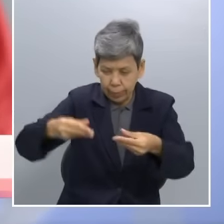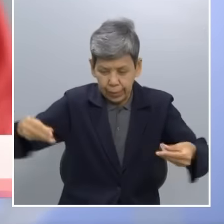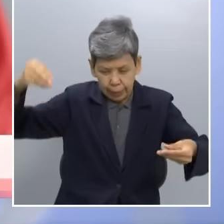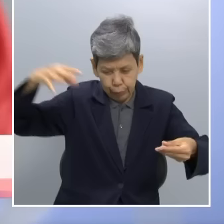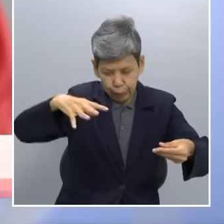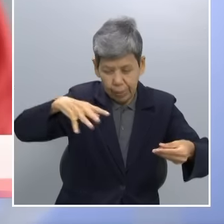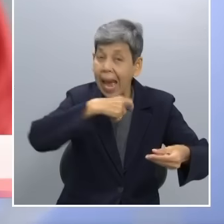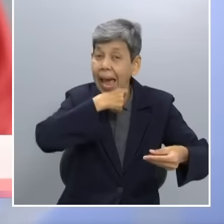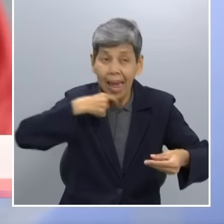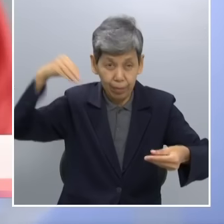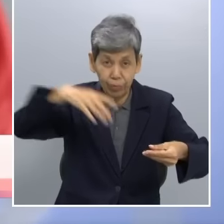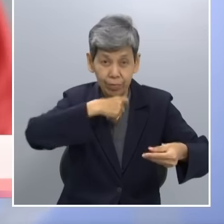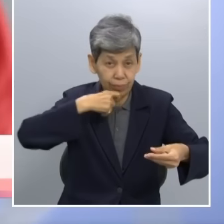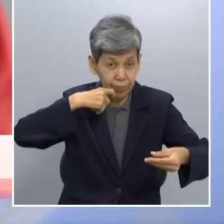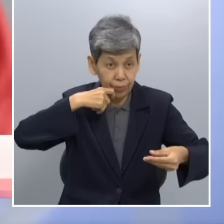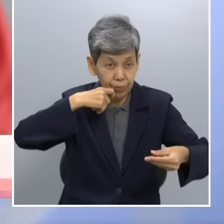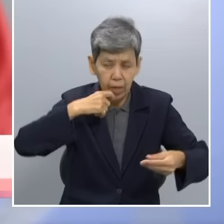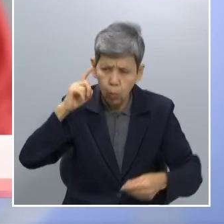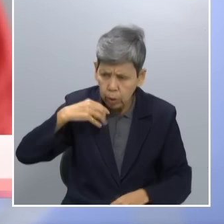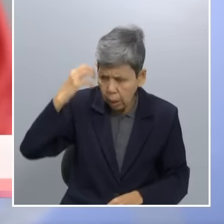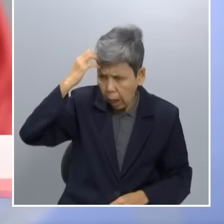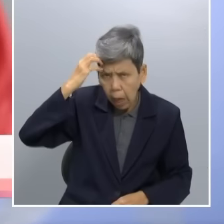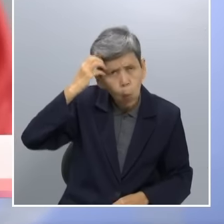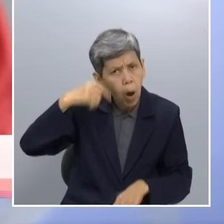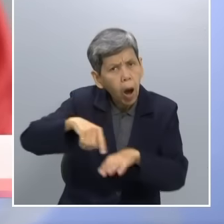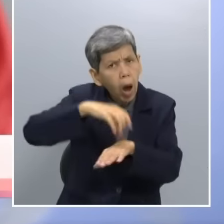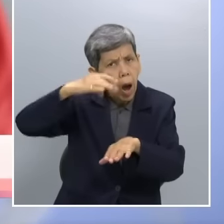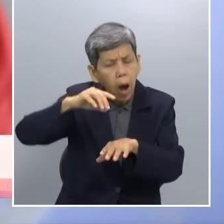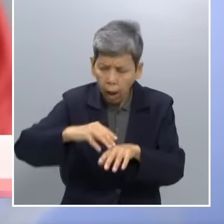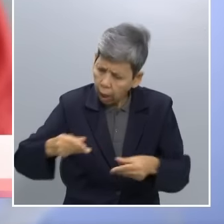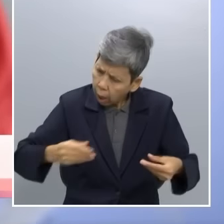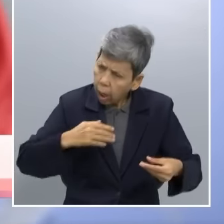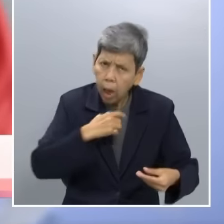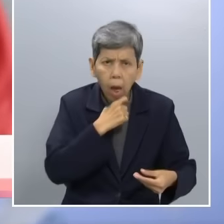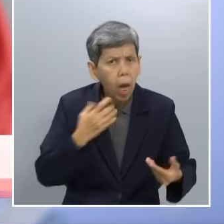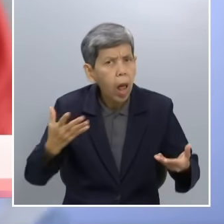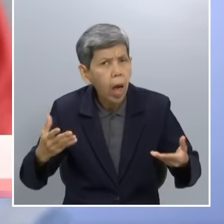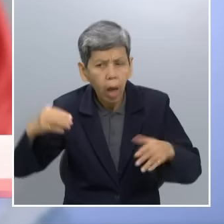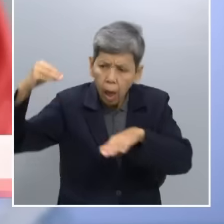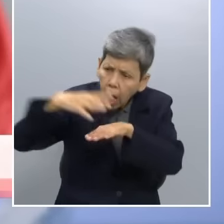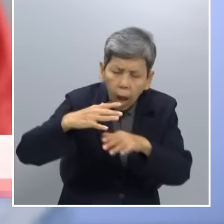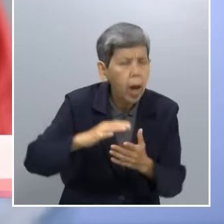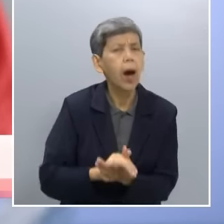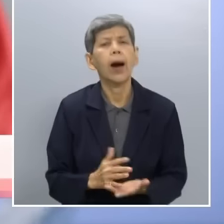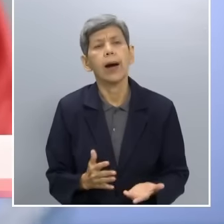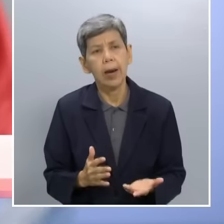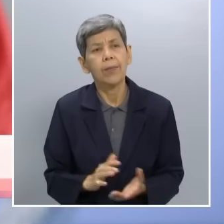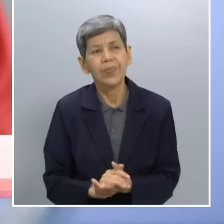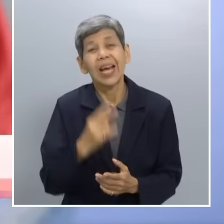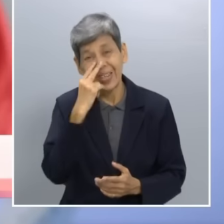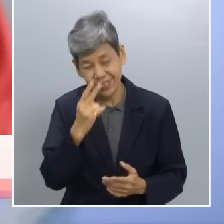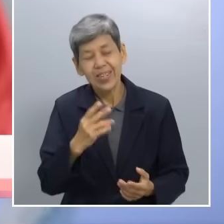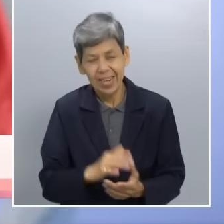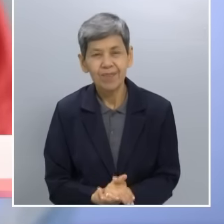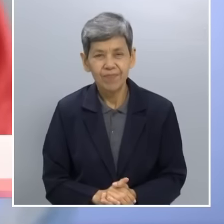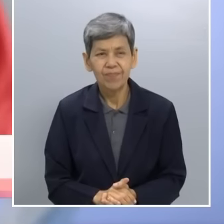แห้งไว้น้องเก็งงไงค่ะว่ามันเกิดอะไรขึ้นอืเนี่ยฮะเรื่องเป็นประมาณแบบ